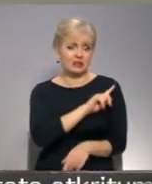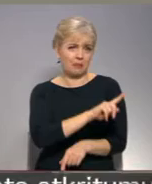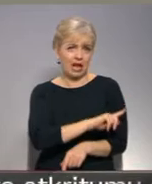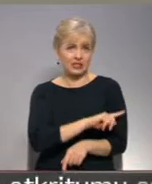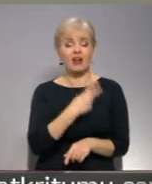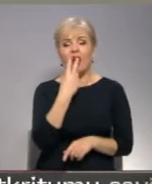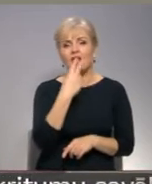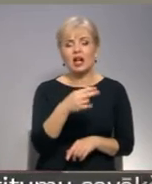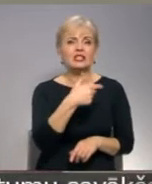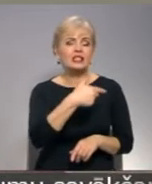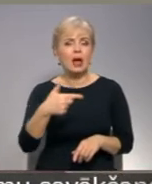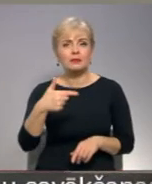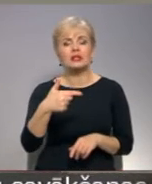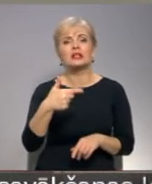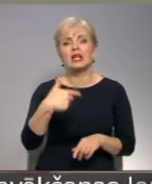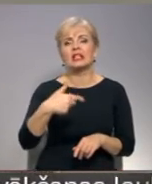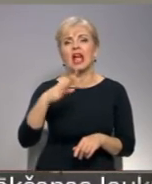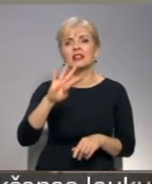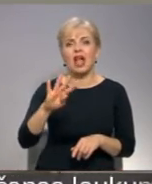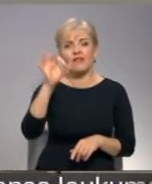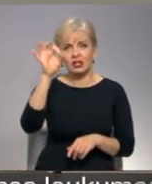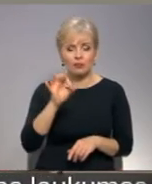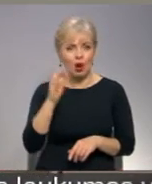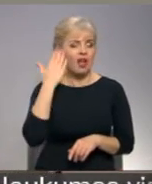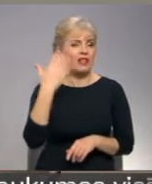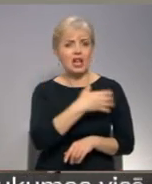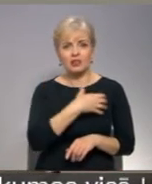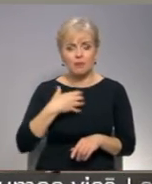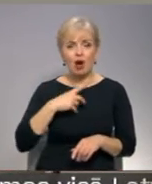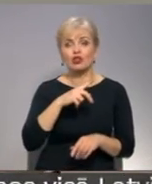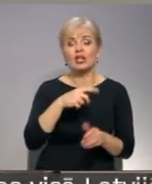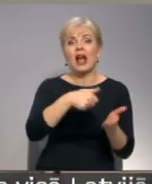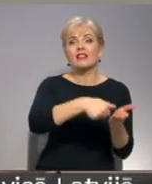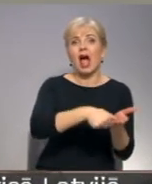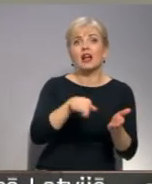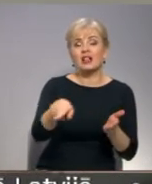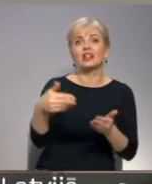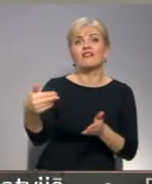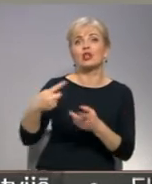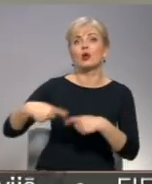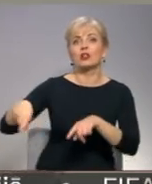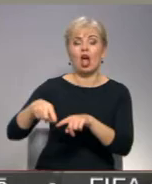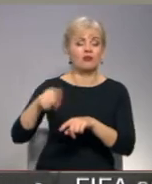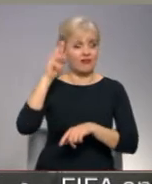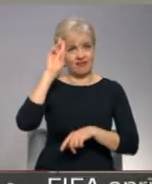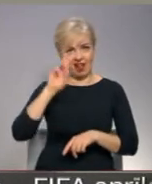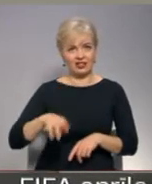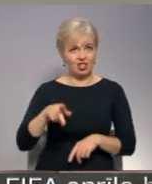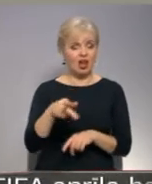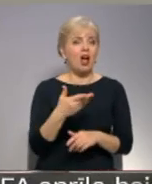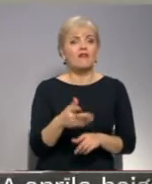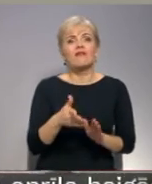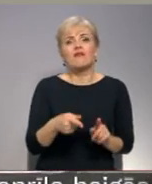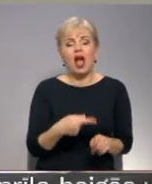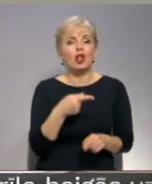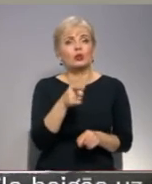ka 79% pašvaldība pat nezin, cik ģimeņu ir deklarētas to teritorijā, viņš to neapzina. Kur nu vēl to, vai